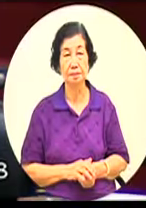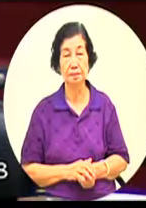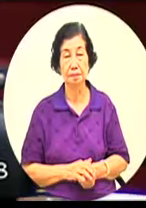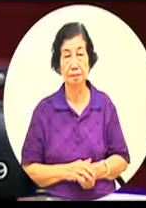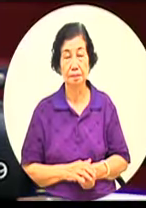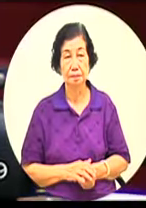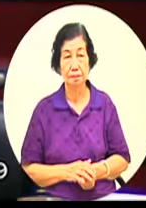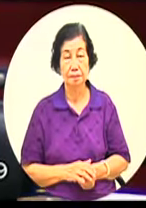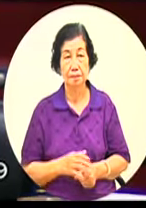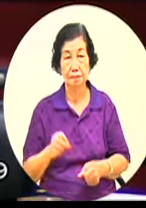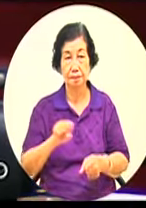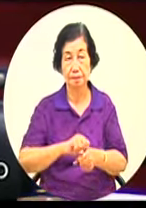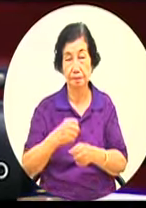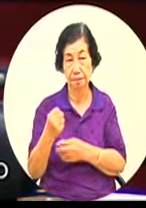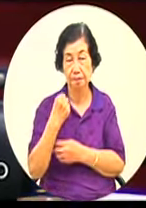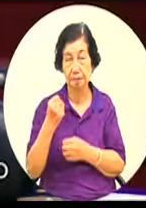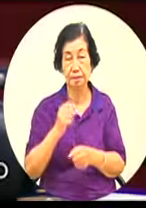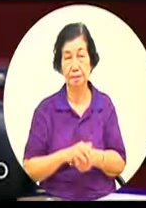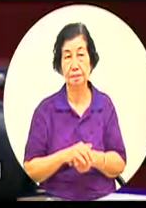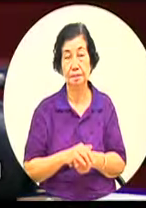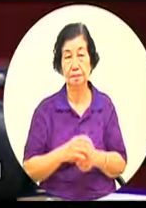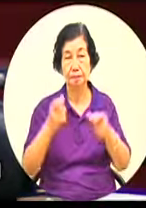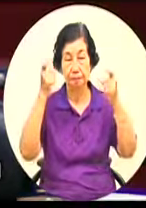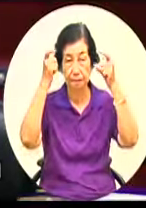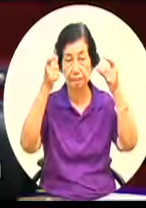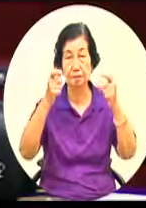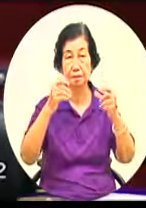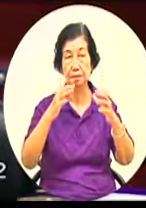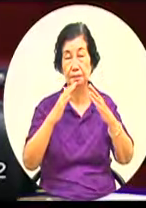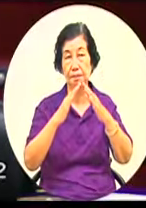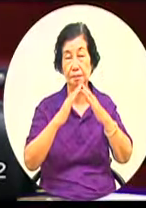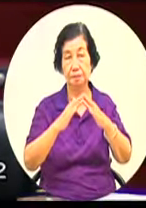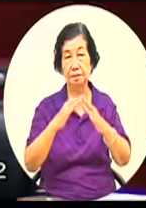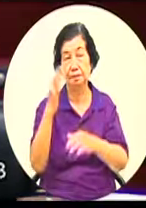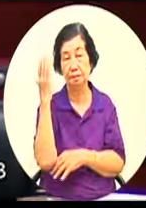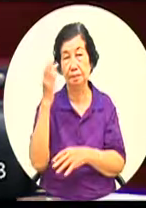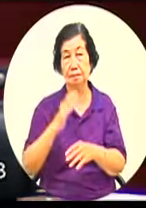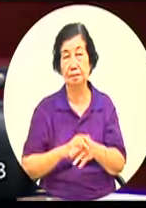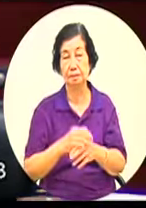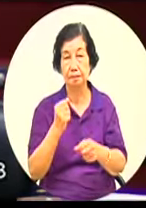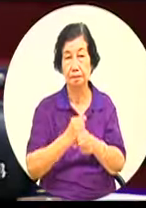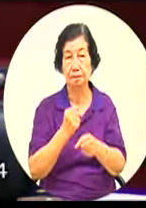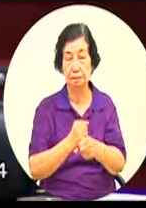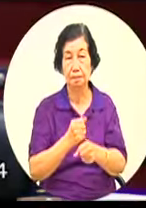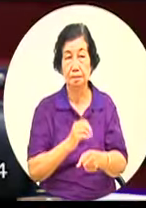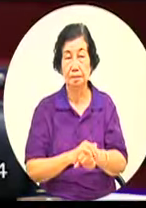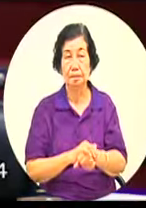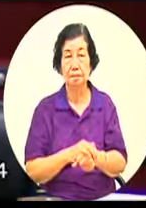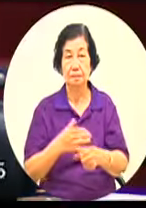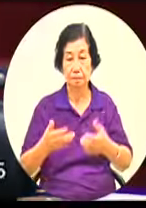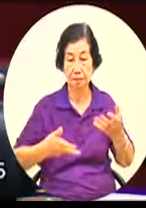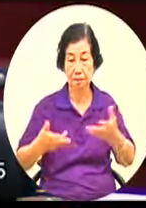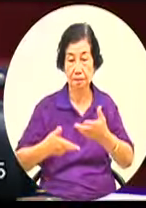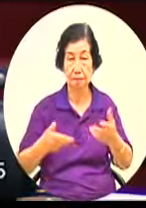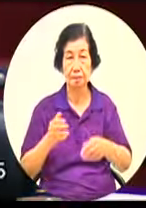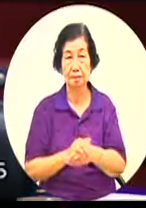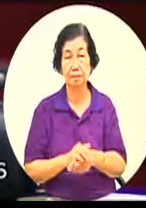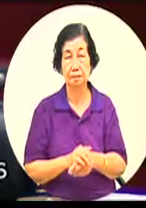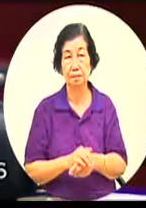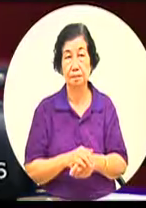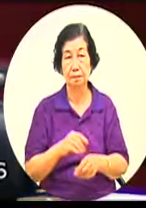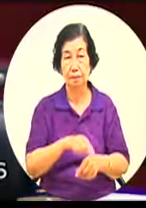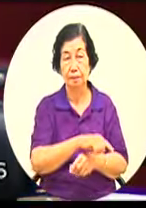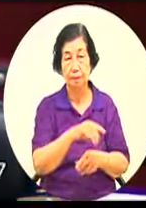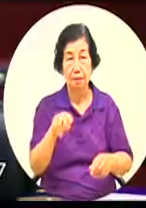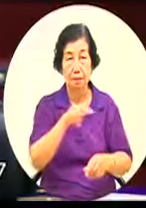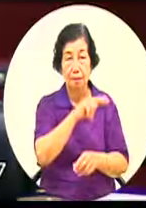是高雄市政府的施政，不要让我们看到是有好的土地，当你们炒作这些土地之